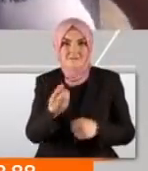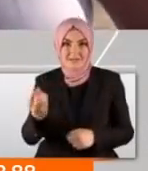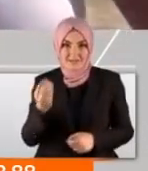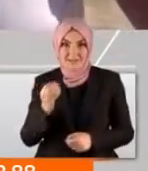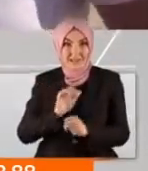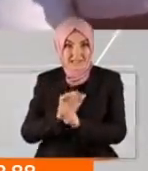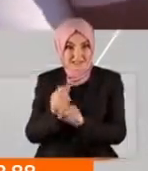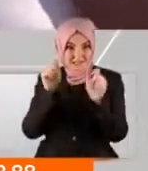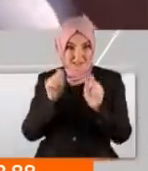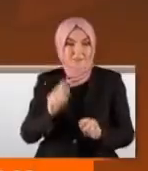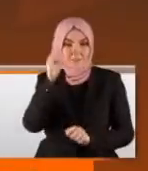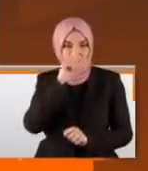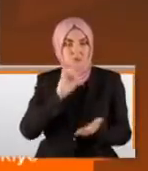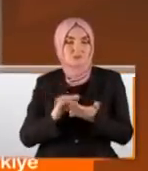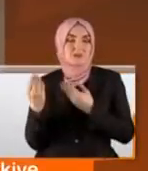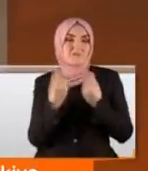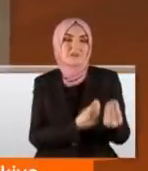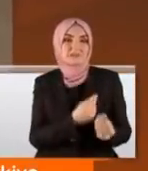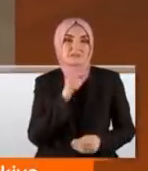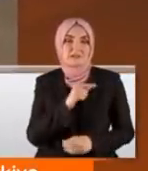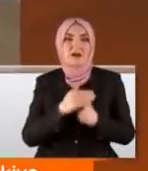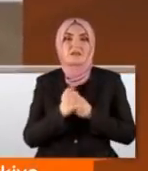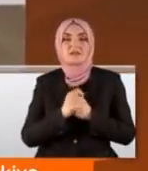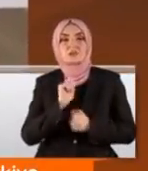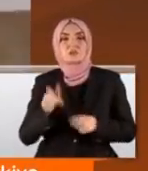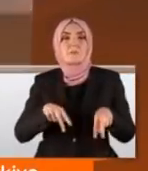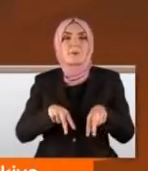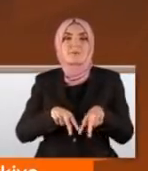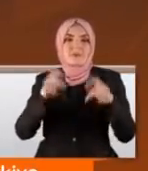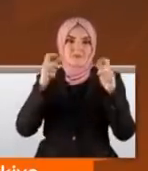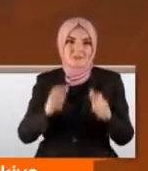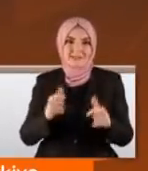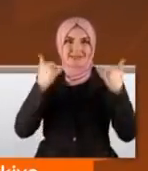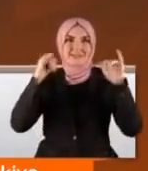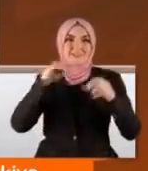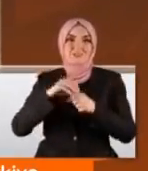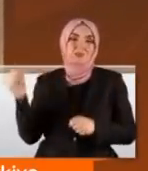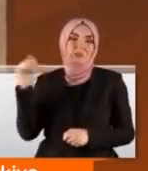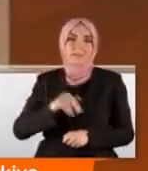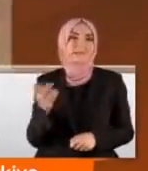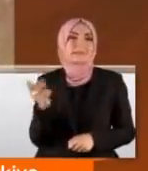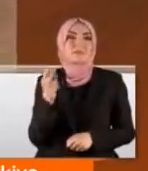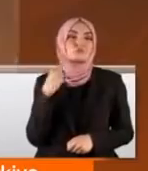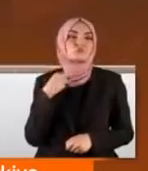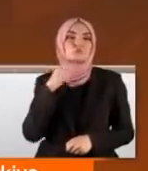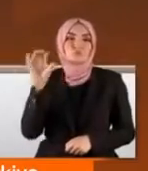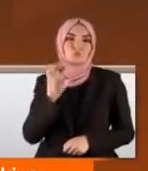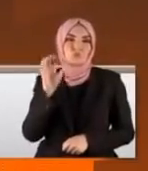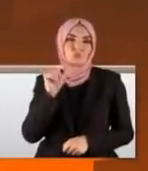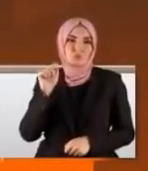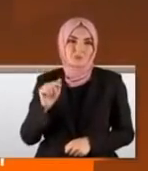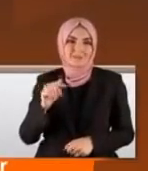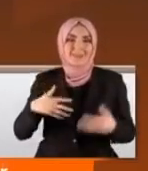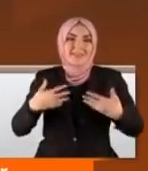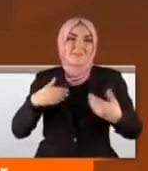dolayı kesildi. Antalya'nın Manavgat ilçesine tatil yapmaya gelen iki Rus turist sözde eğlenmek için inmişti sahile. Bir